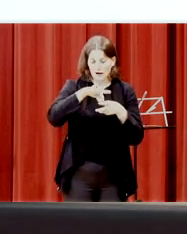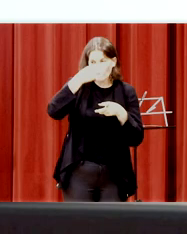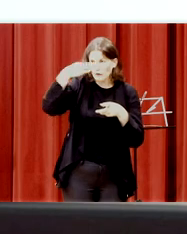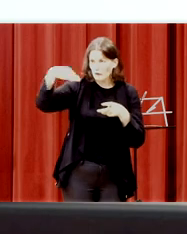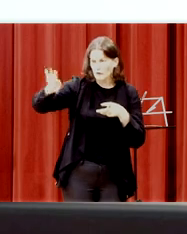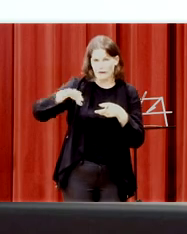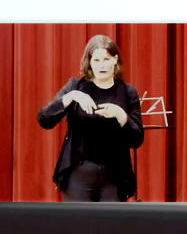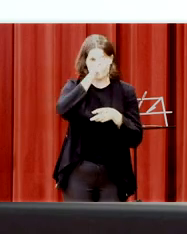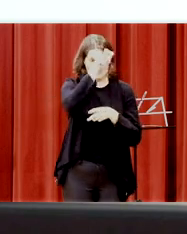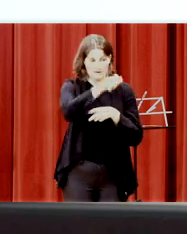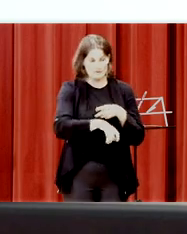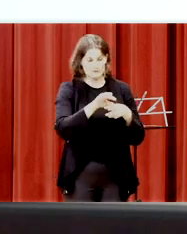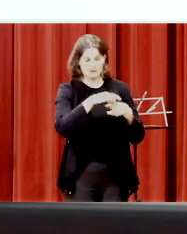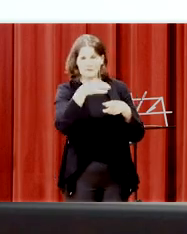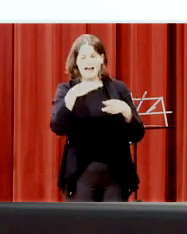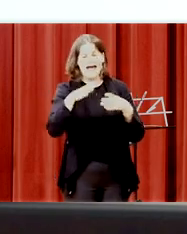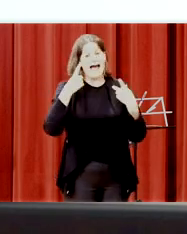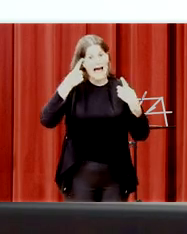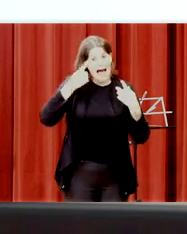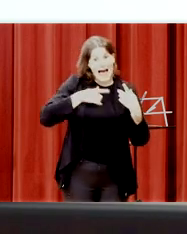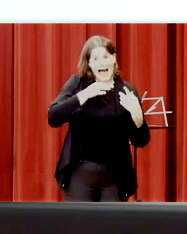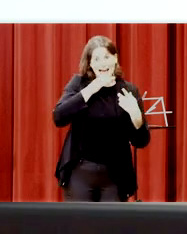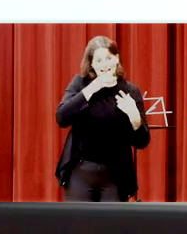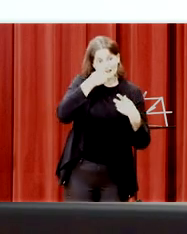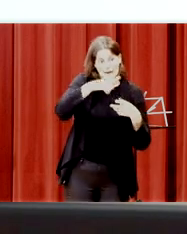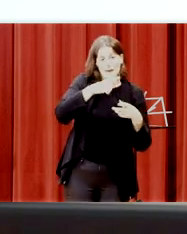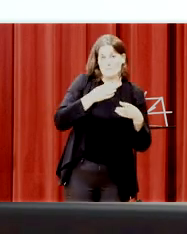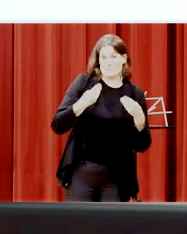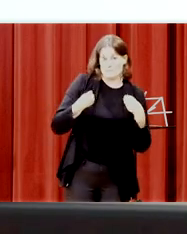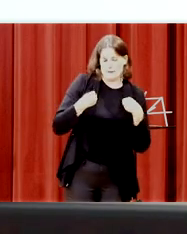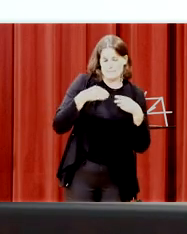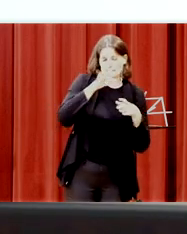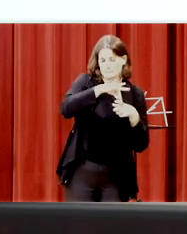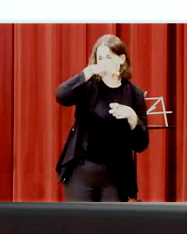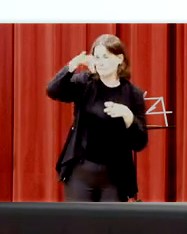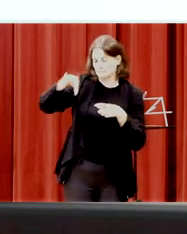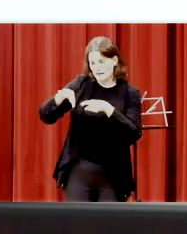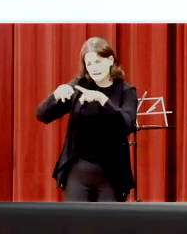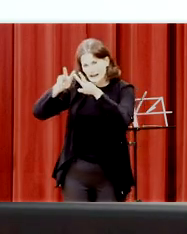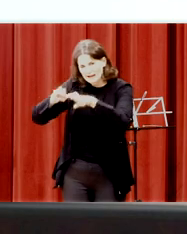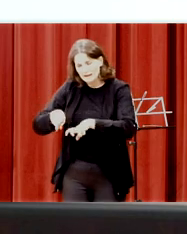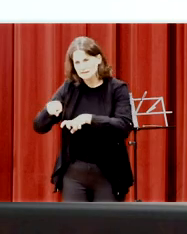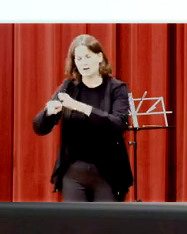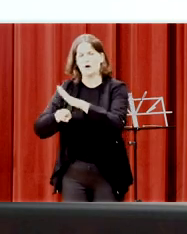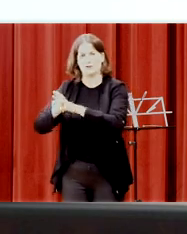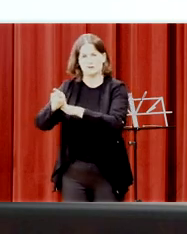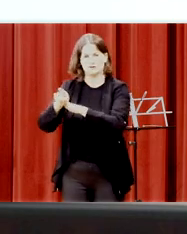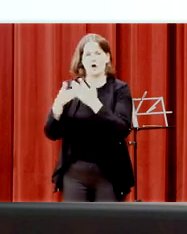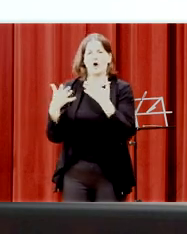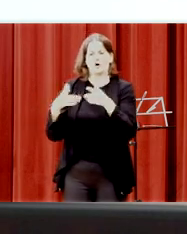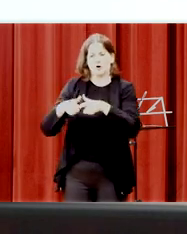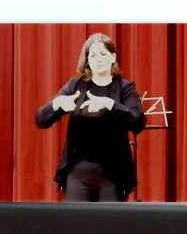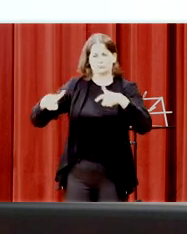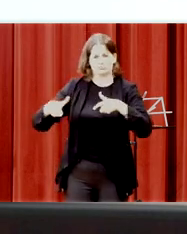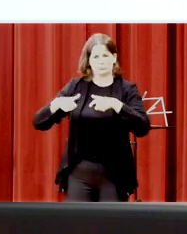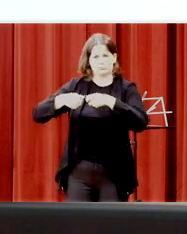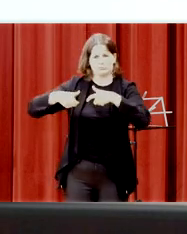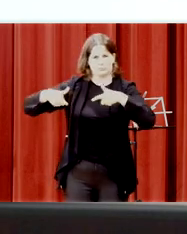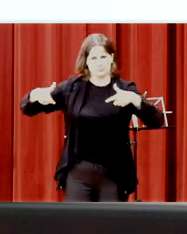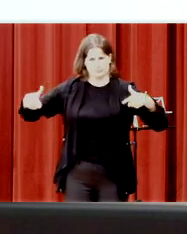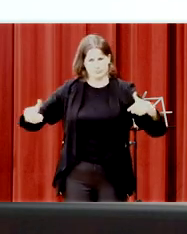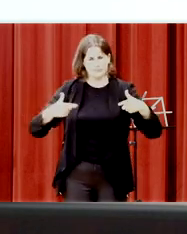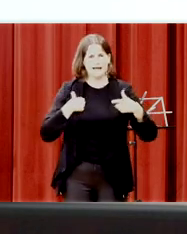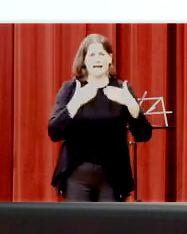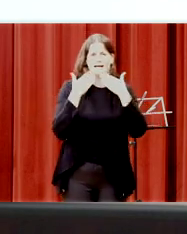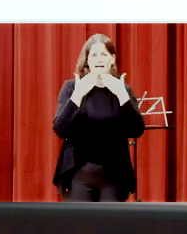com creixen, com es multipliquen amb els fàrmacs, espectacular, això no havia passat mai, agafar vida de fora del cos humà. O